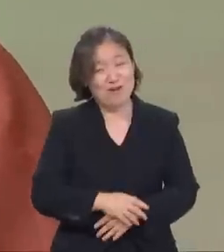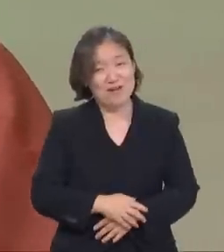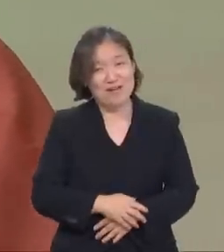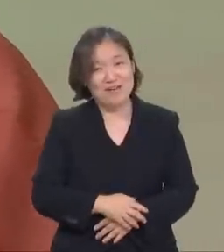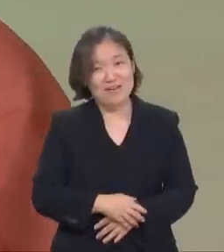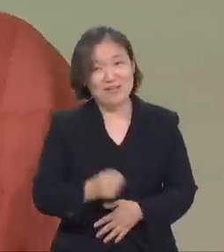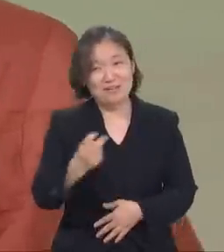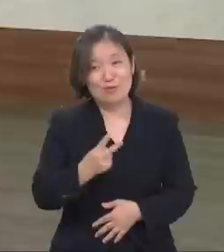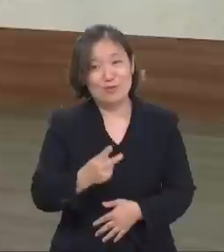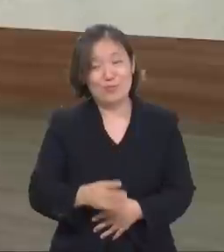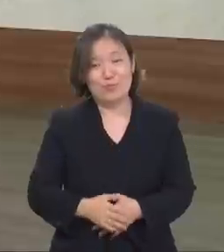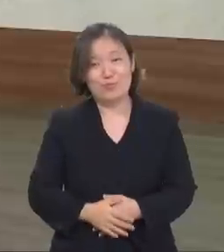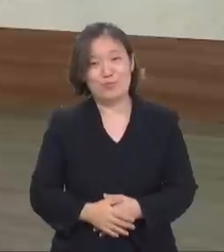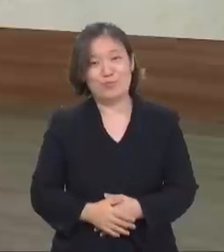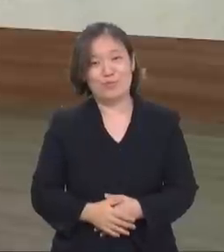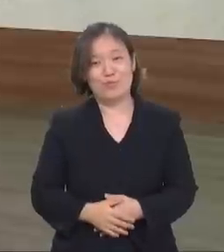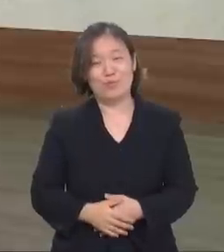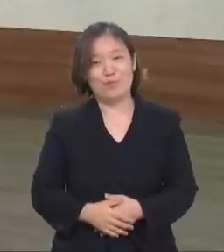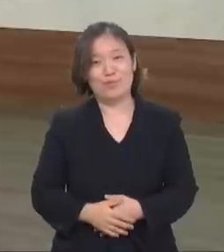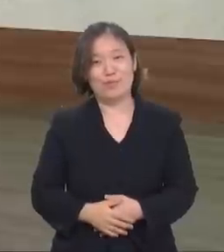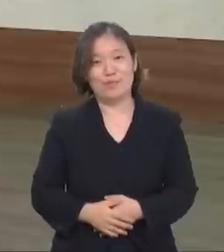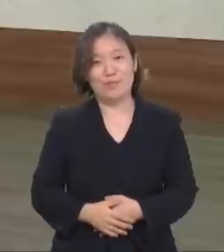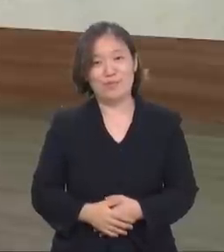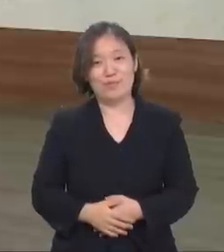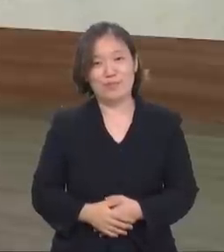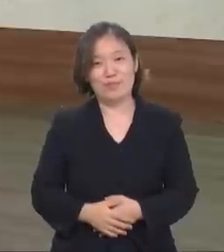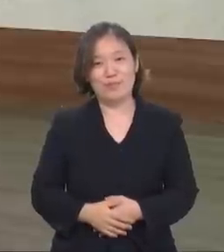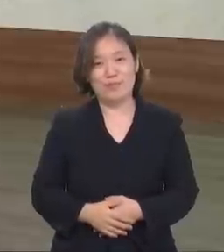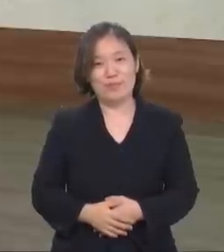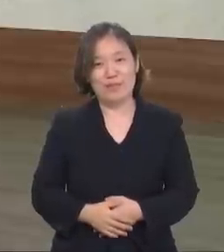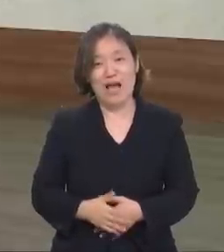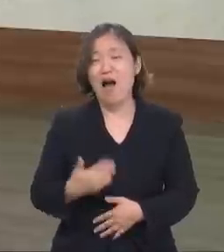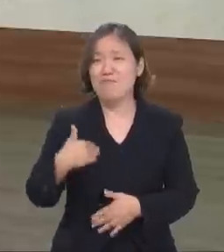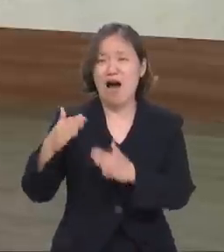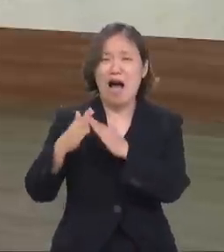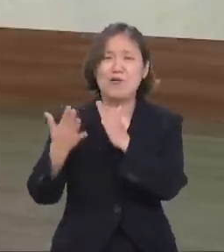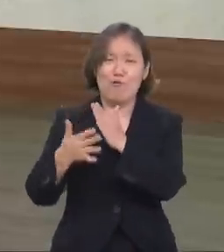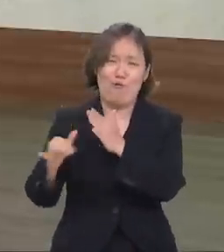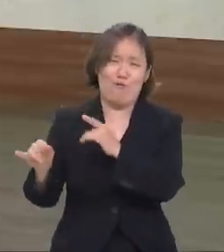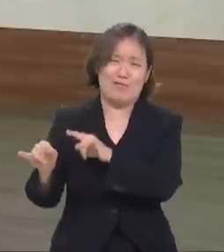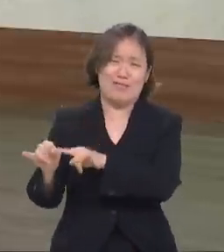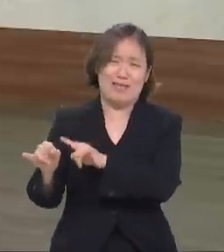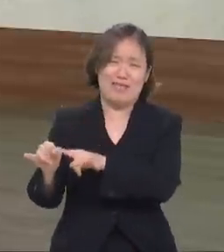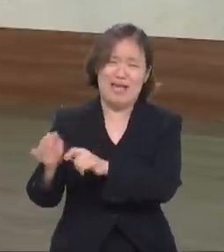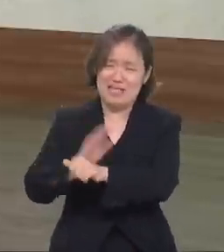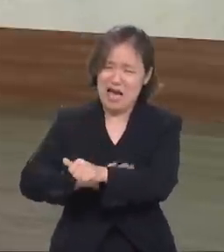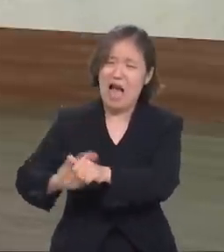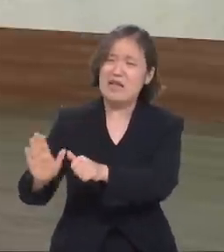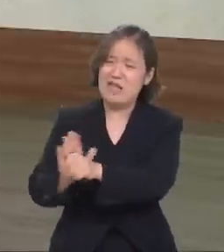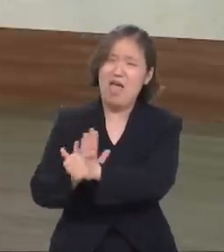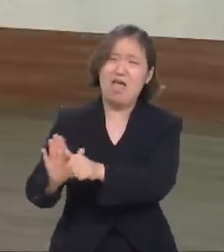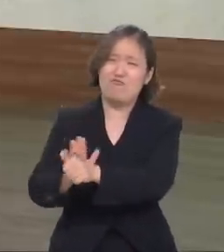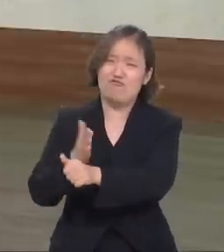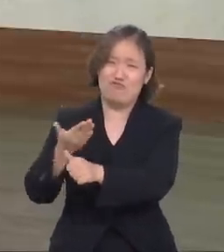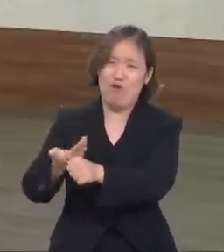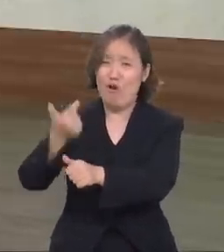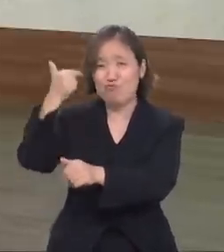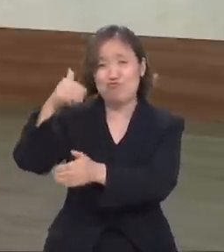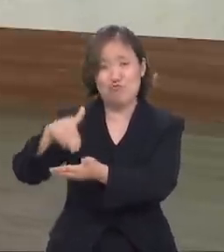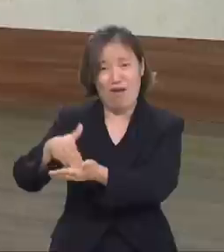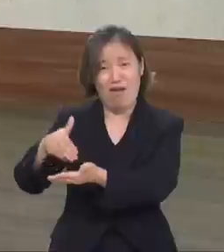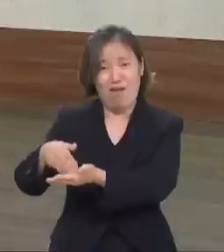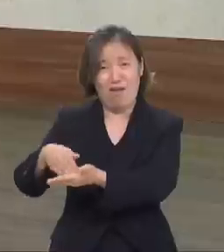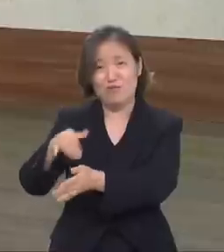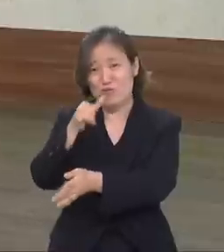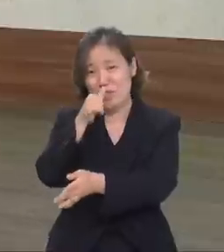있고 어떤 사람은 아 가족들한테 내가 좀 더 잘할 걸라는